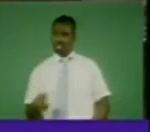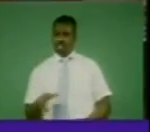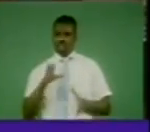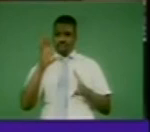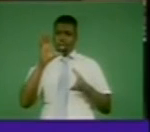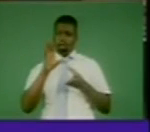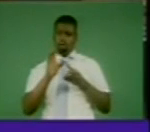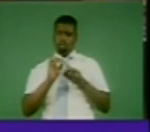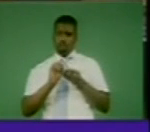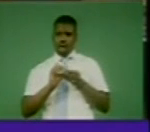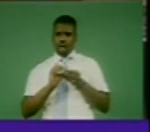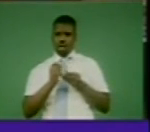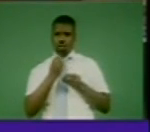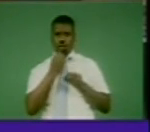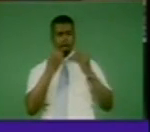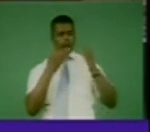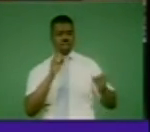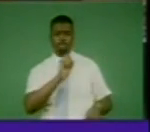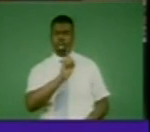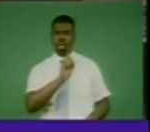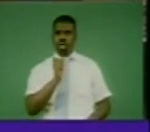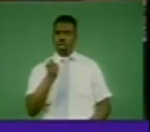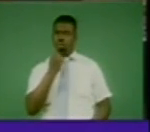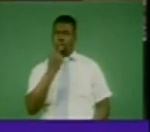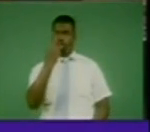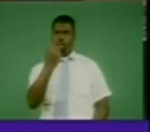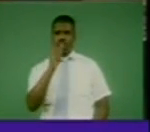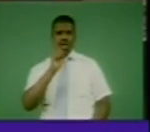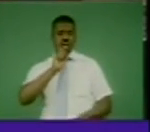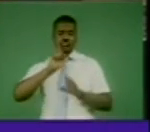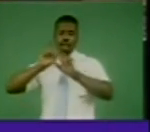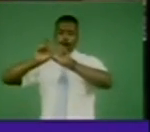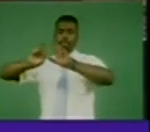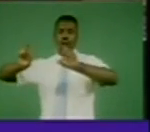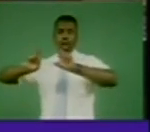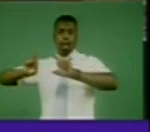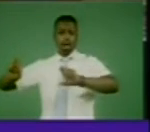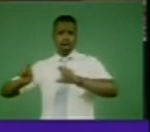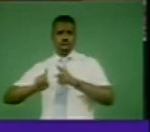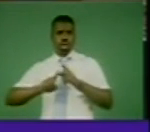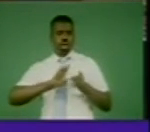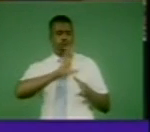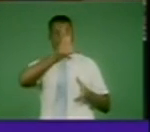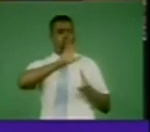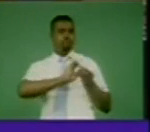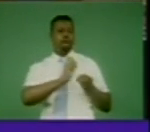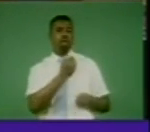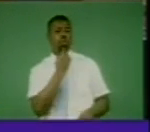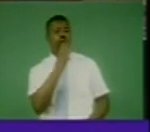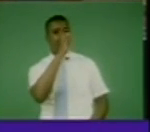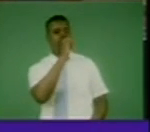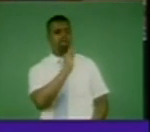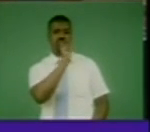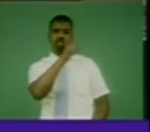kura za wazi hapana ni kura moja kwa kila kwenye kila ibara. Jumla ya kura za siri ndio ni